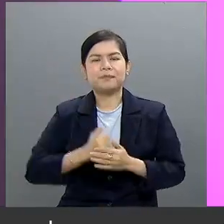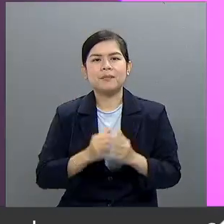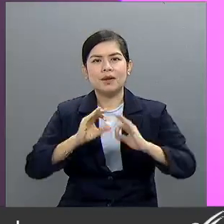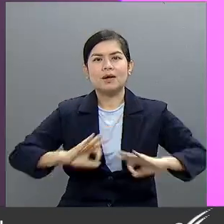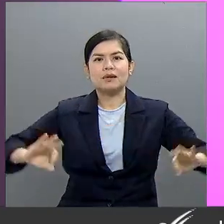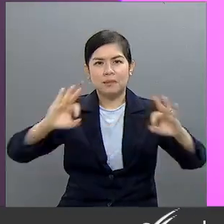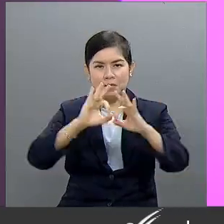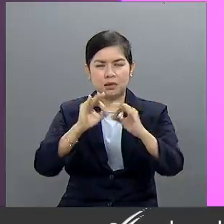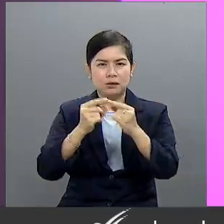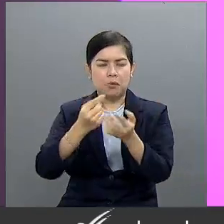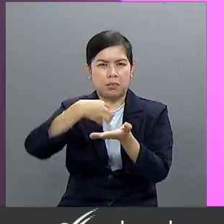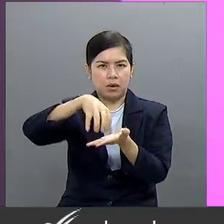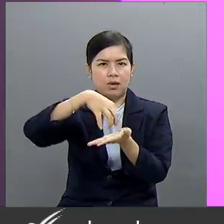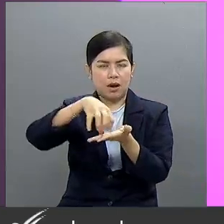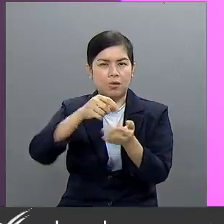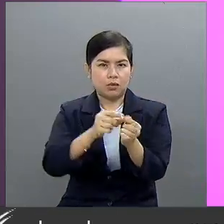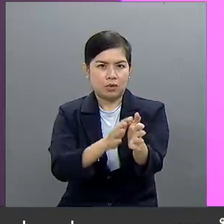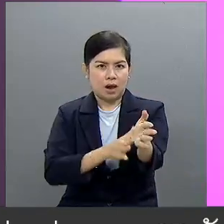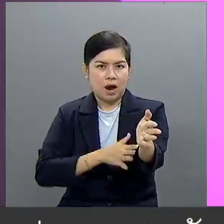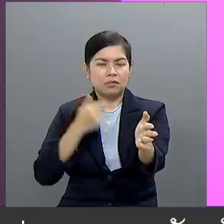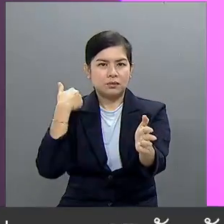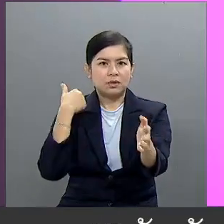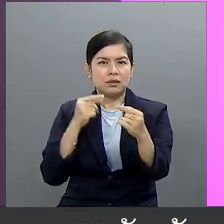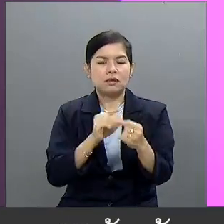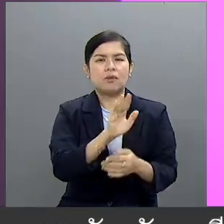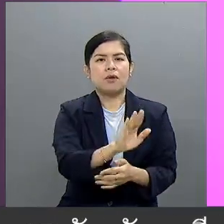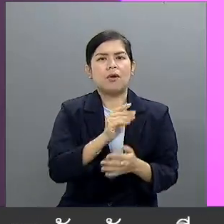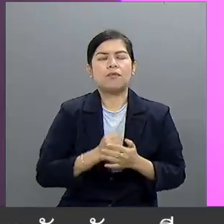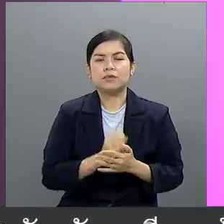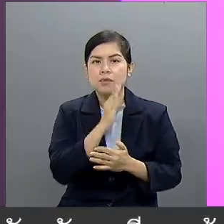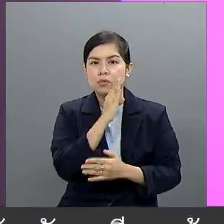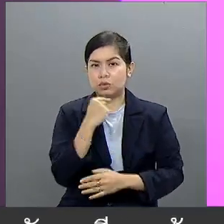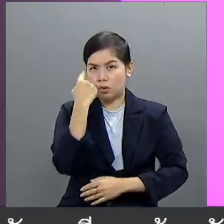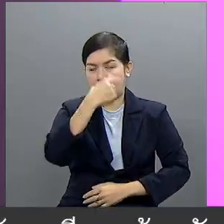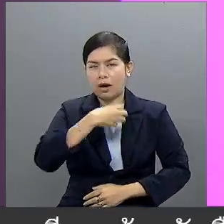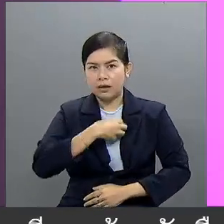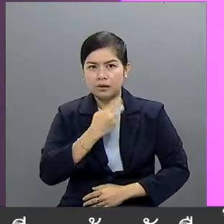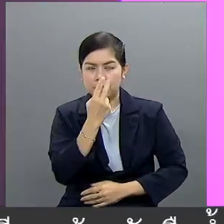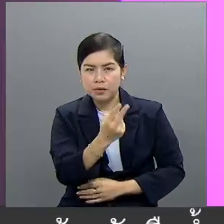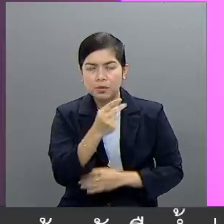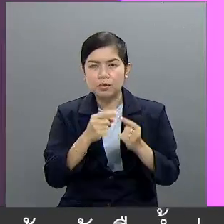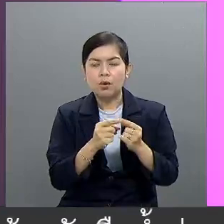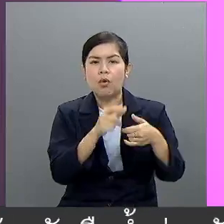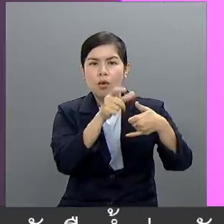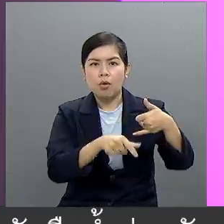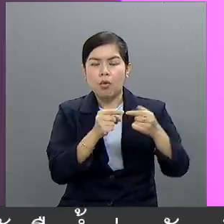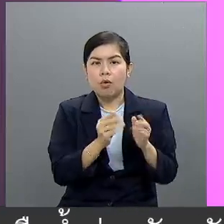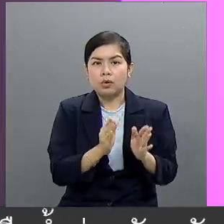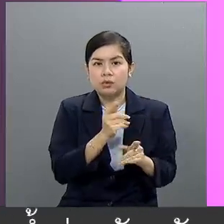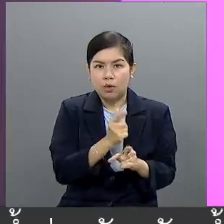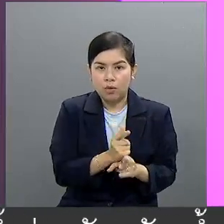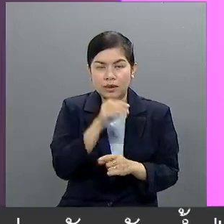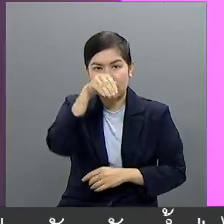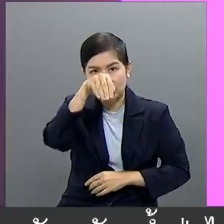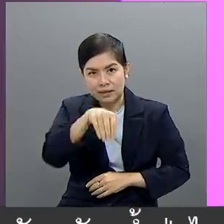ป็นมาอยู่คู่กับเมืองไทยมาอย่างช้านานใครอยากจะไปศึกษาวิถีชีวิตของควานช้างของช้างไทยนะครับไปได้เลยนะครับที่ศูนย์คชศึกษ